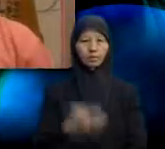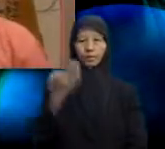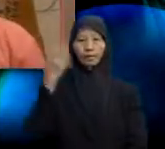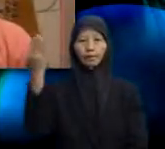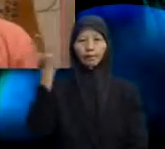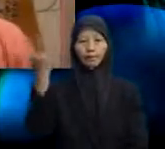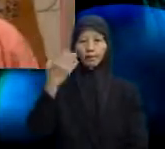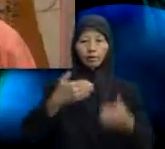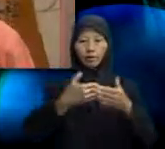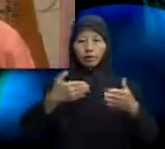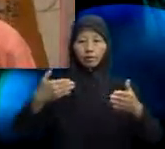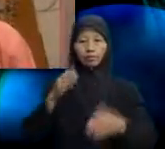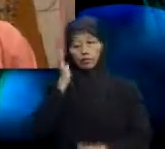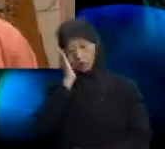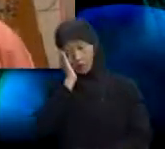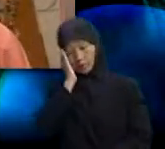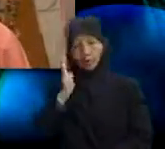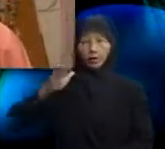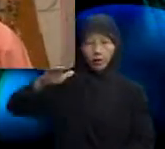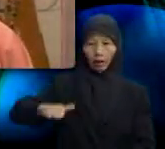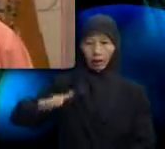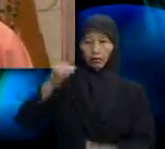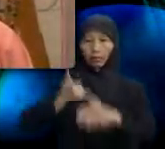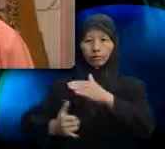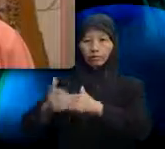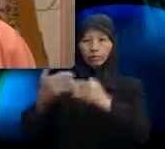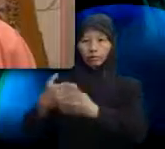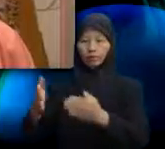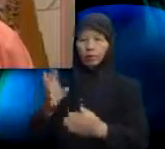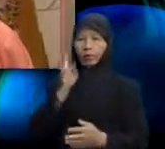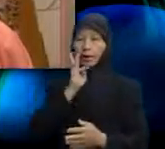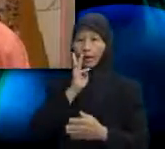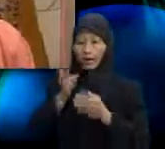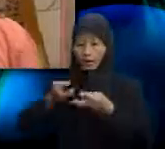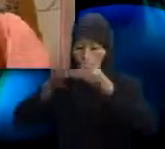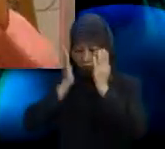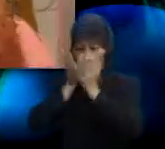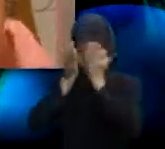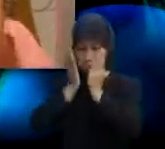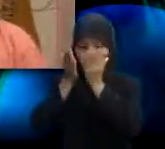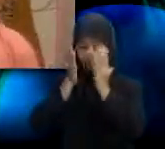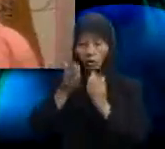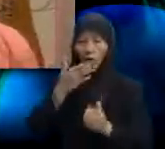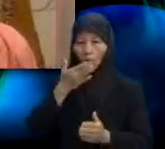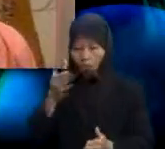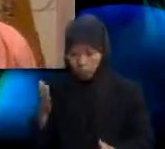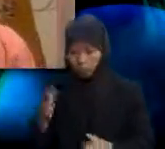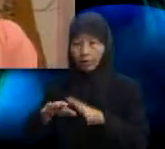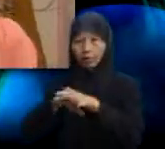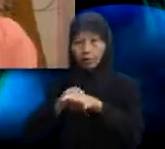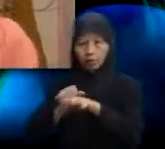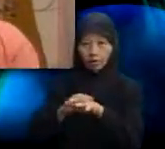Seperti biasa, sebelum tidur, adik saya masuk ke bilik air untuk mencuci muka,